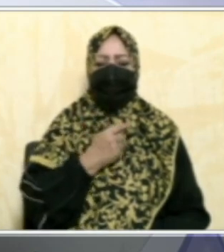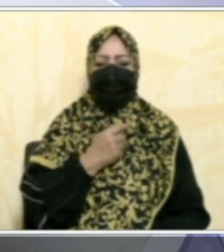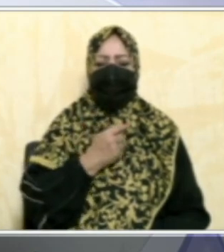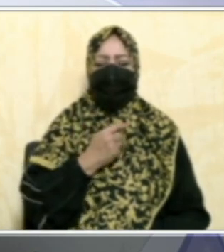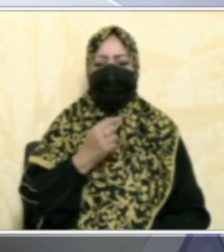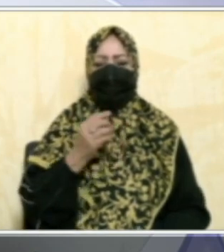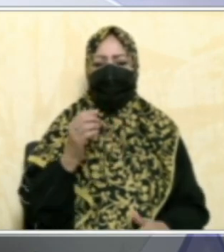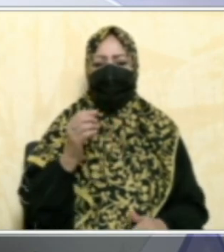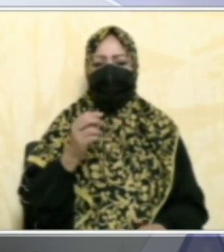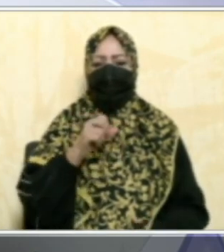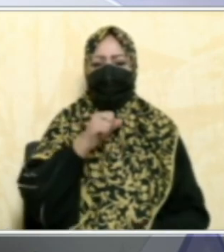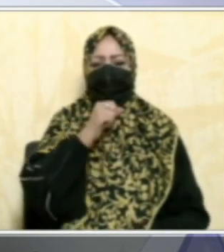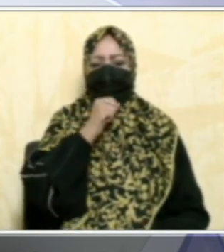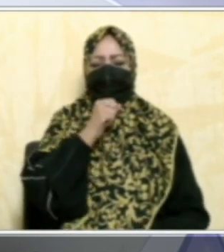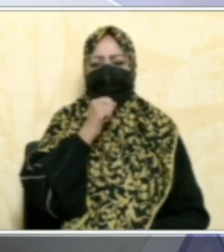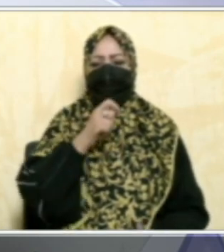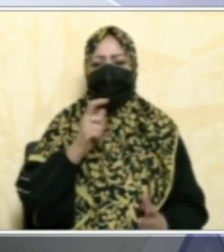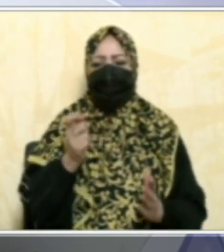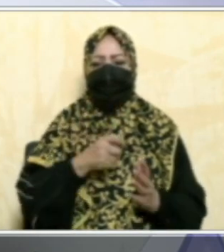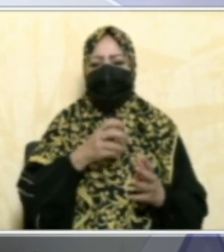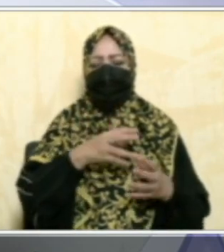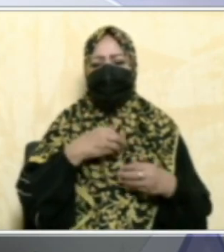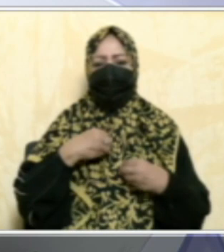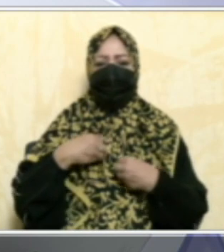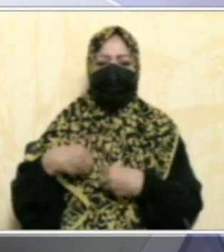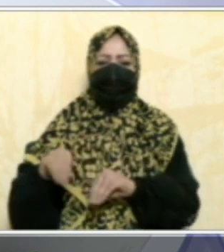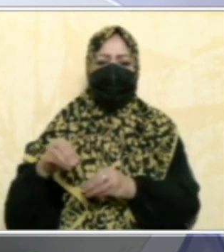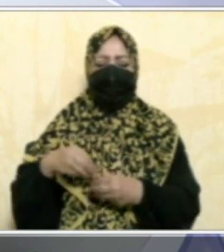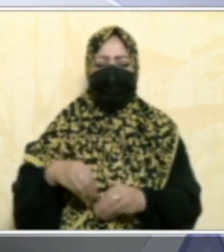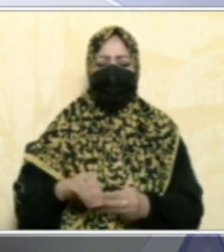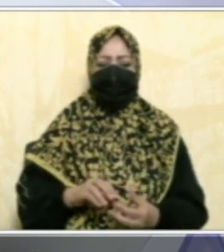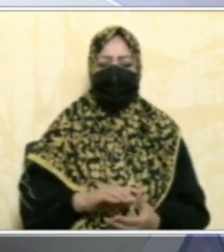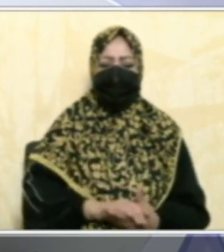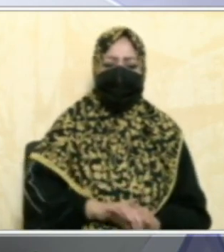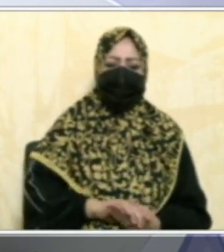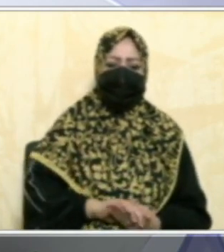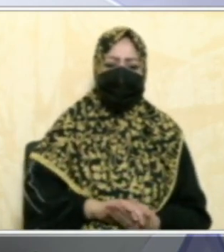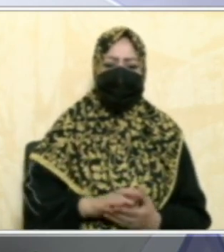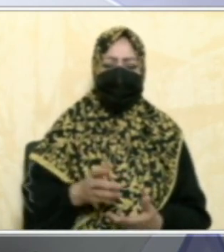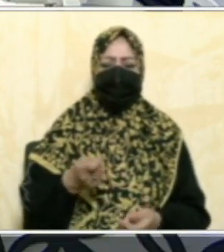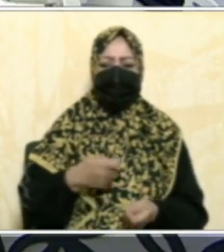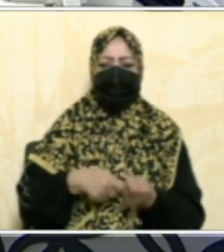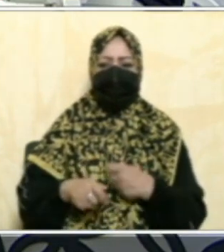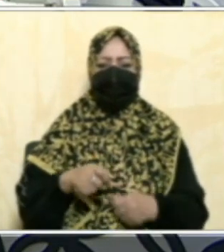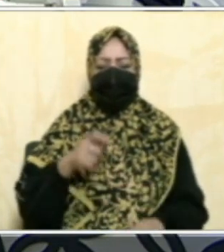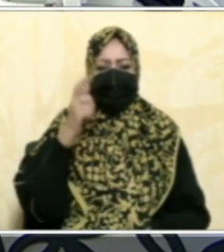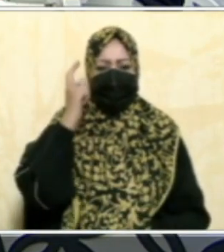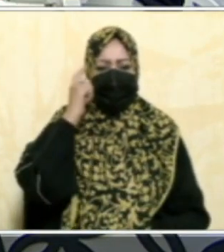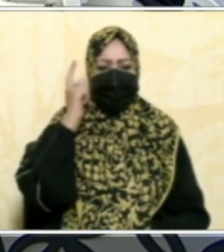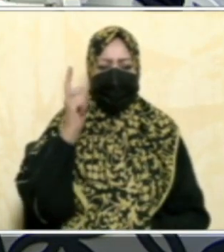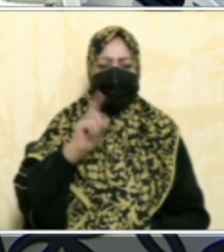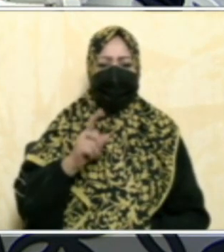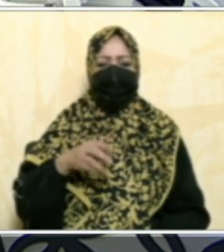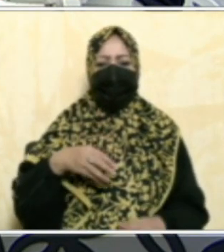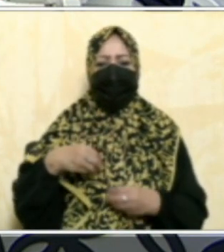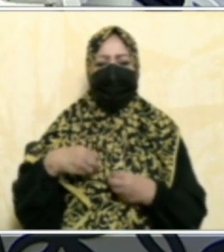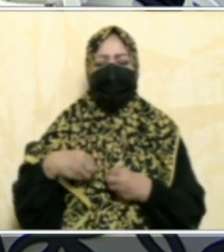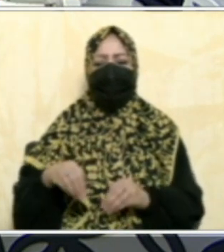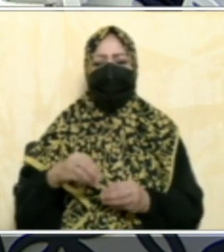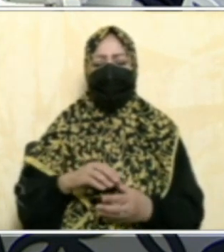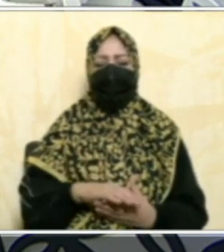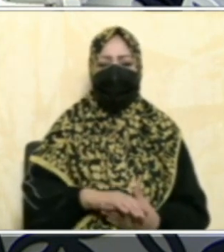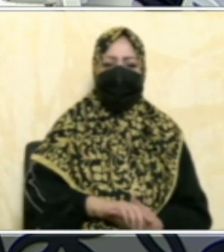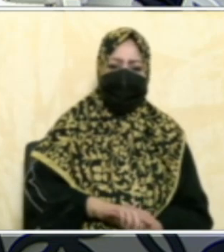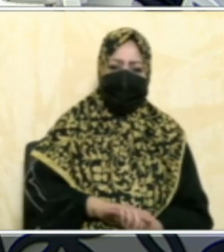للاولاد بيع وشراء وما يدريش عليهم راه املاك؟ قال لك من طرابلس وبرها ومفراته